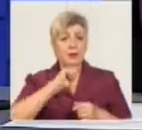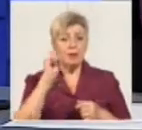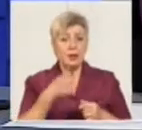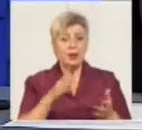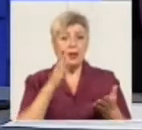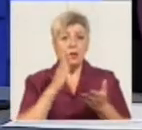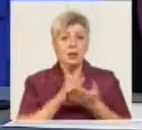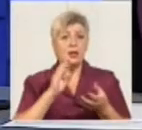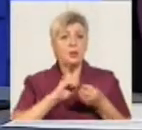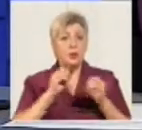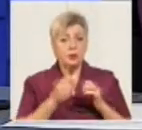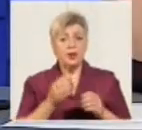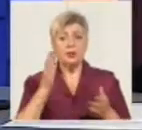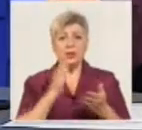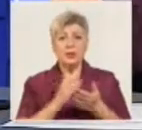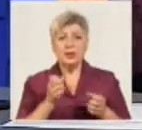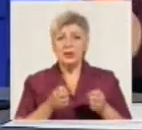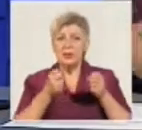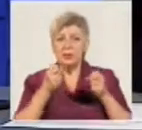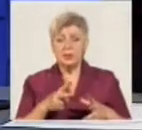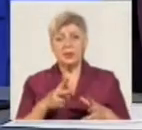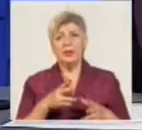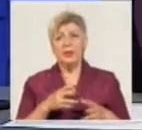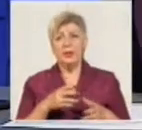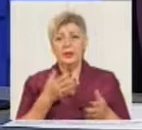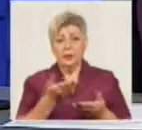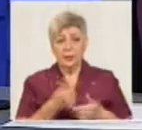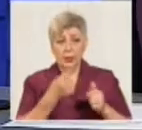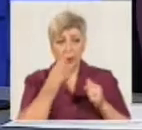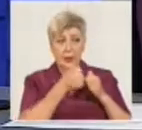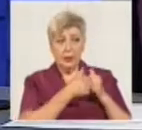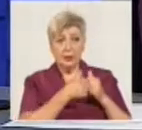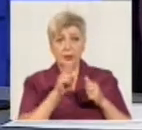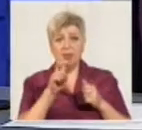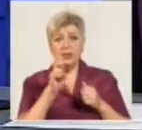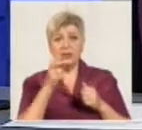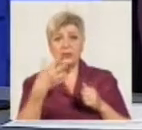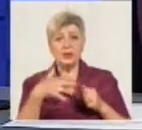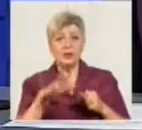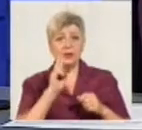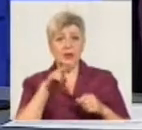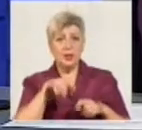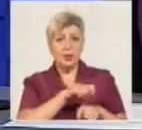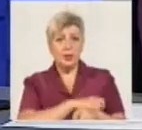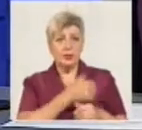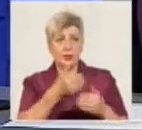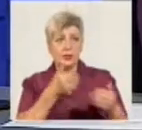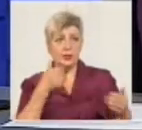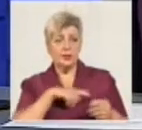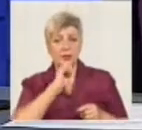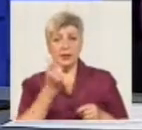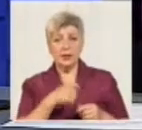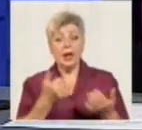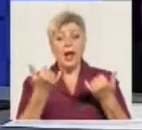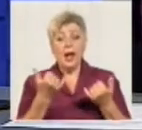небезпека, і вона щоденна. Ми знаходимося 250 кілометрів від війни. А є зараз якісь програми, можливо,